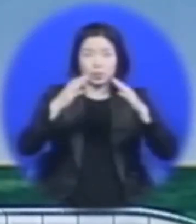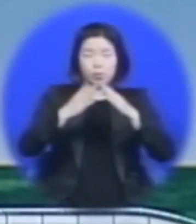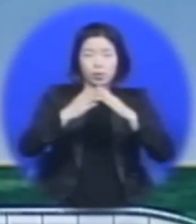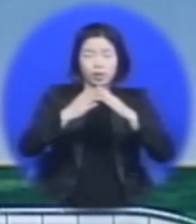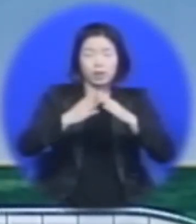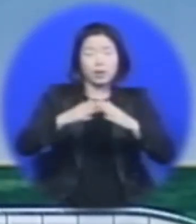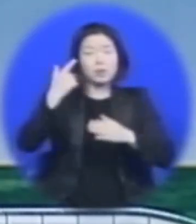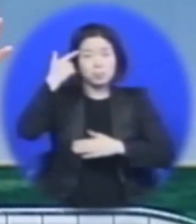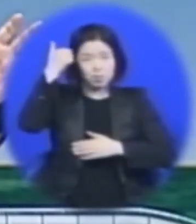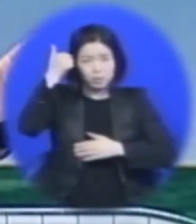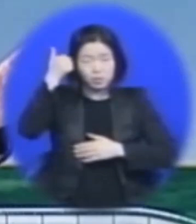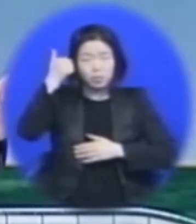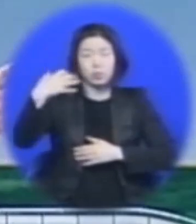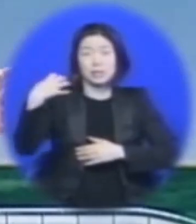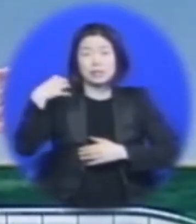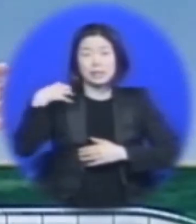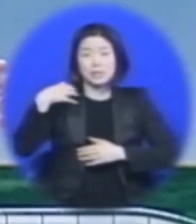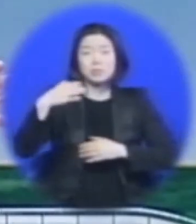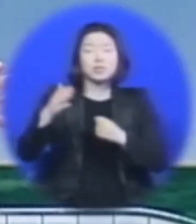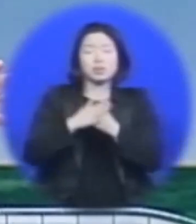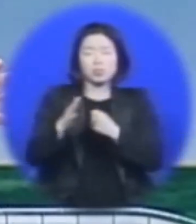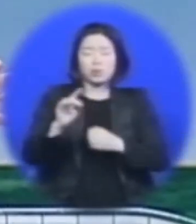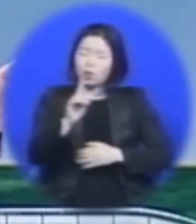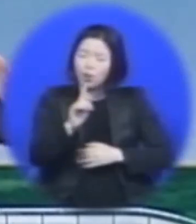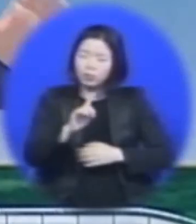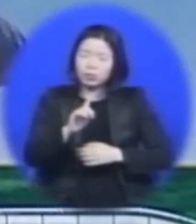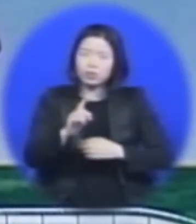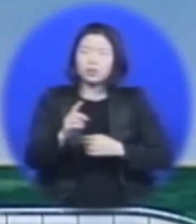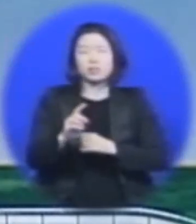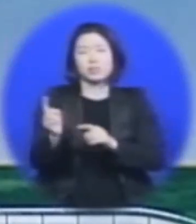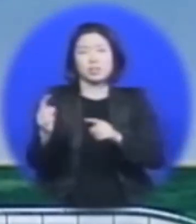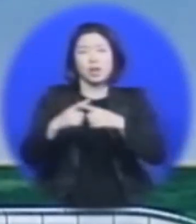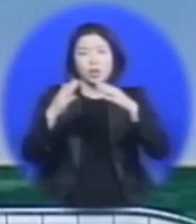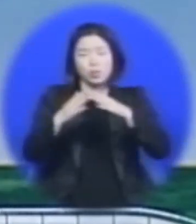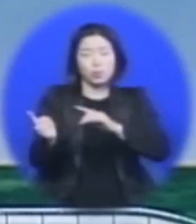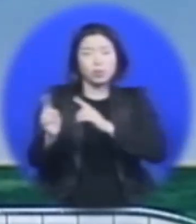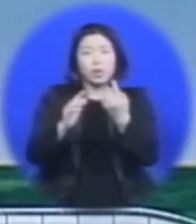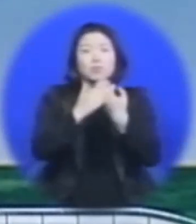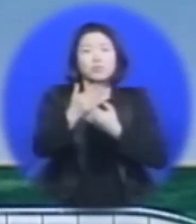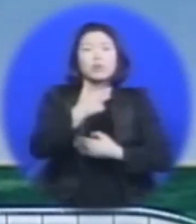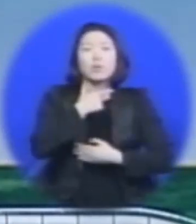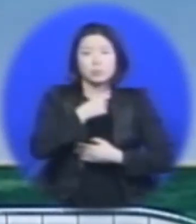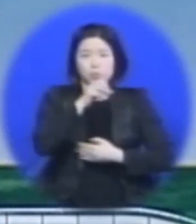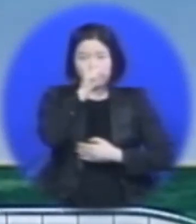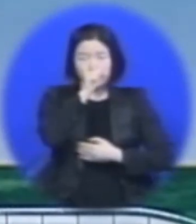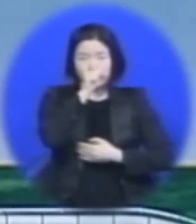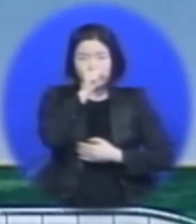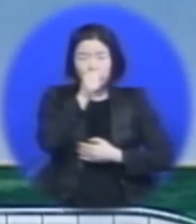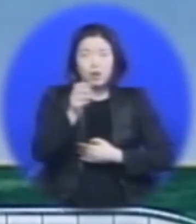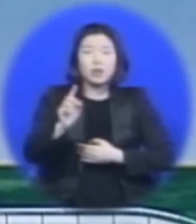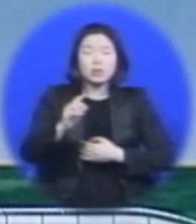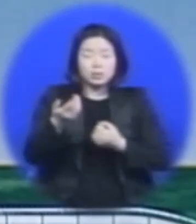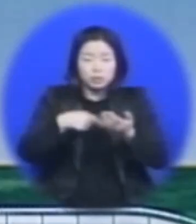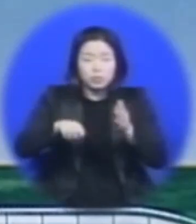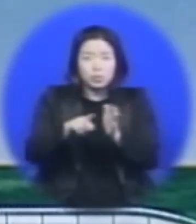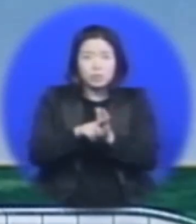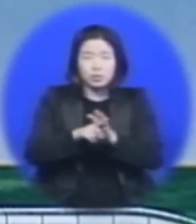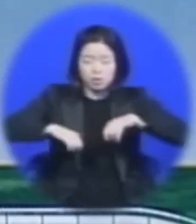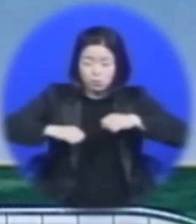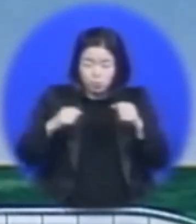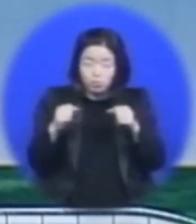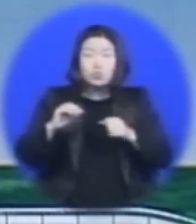목회를 하니까 어떻든지 교회가 부흥 되었으면 좋겠다 근데 교회가 부흥 되려면 순종해야 된다고